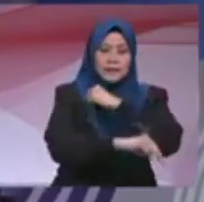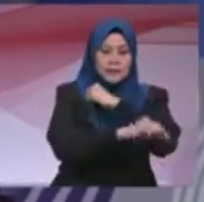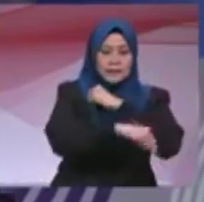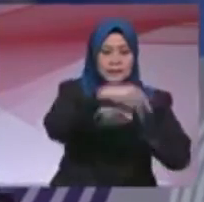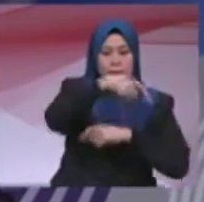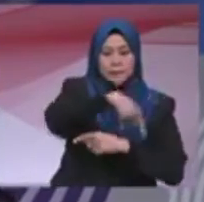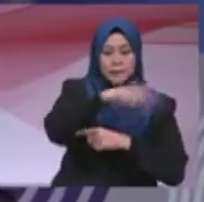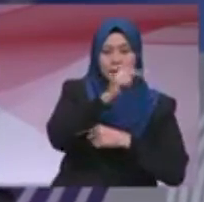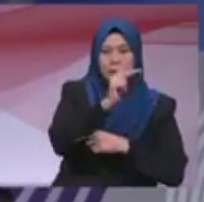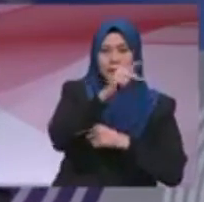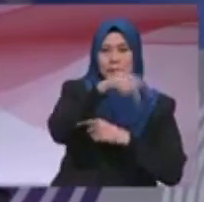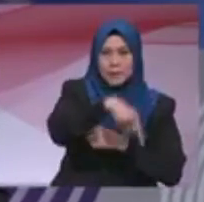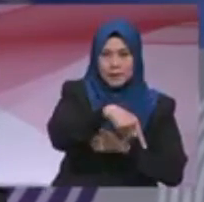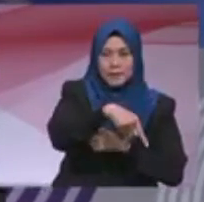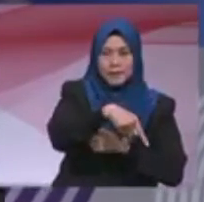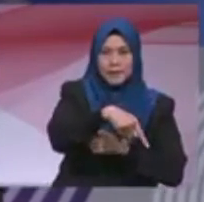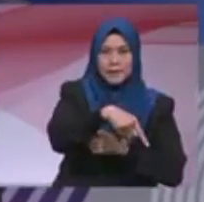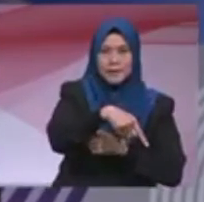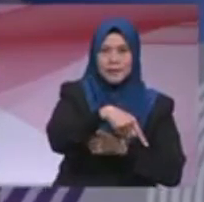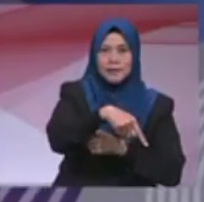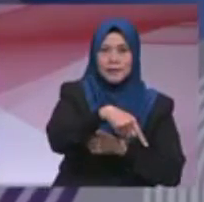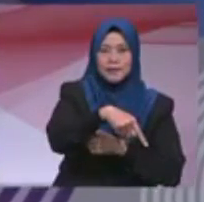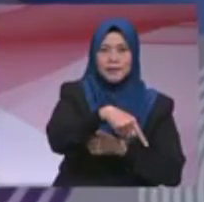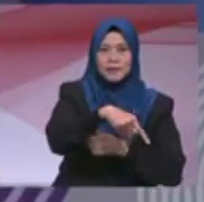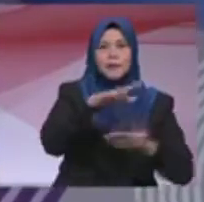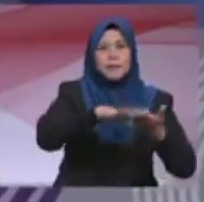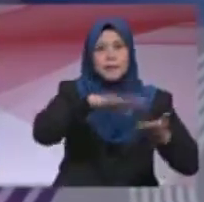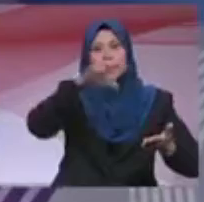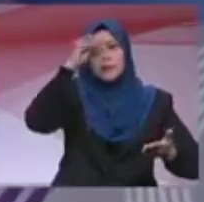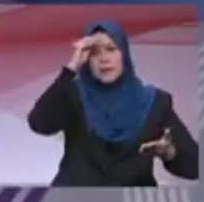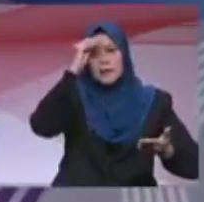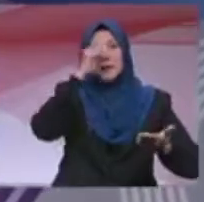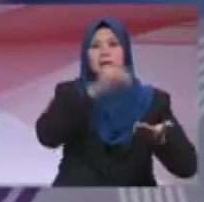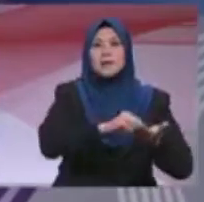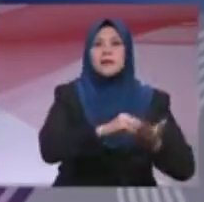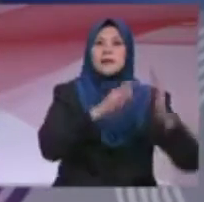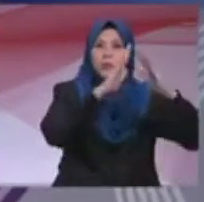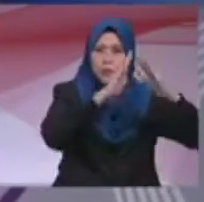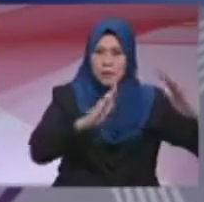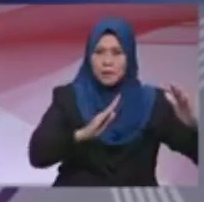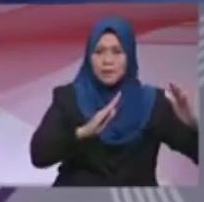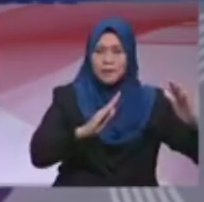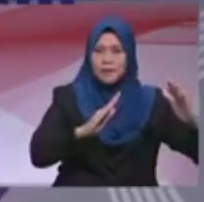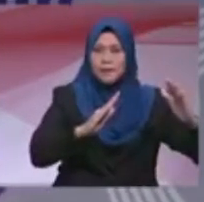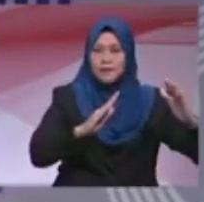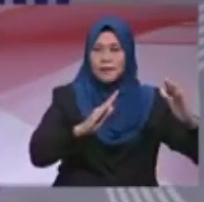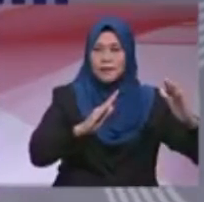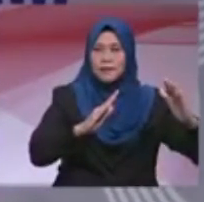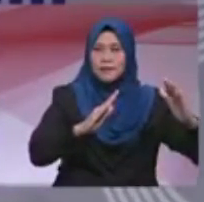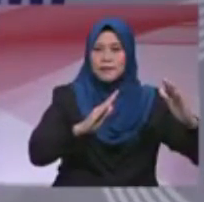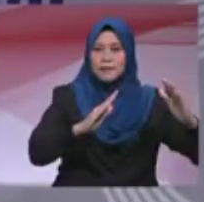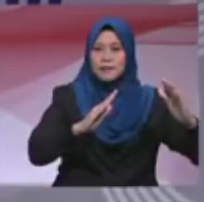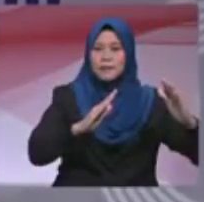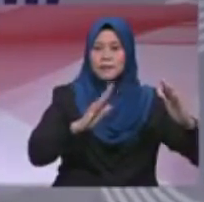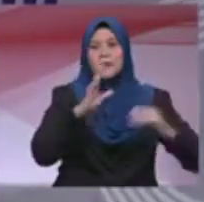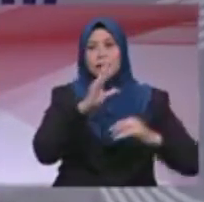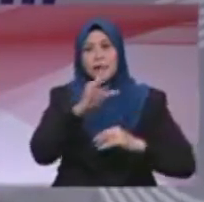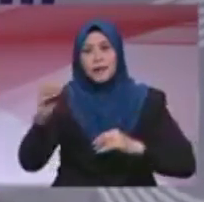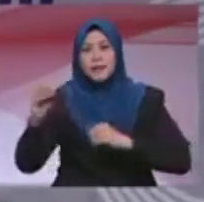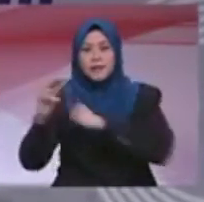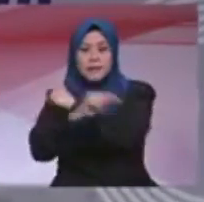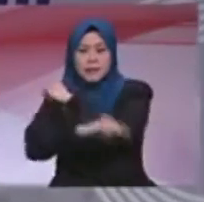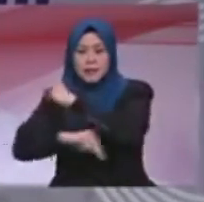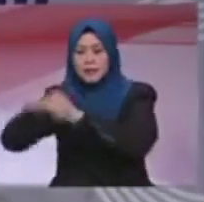PKP dilaksanakan dengan pembelajaran di rumah, tetapi dan juga untuk